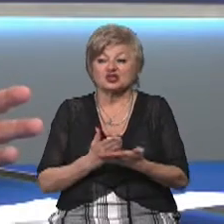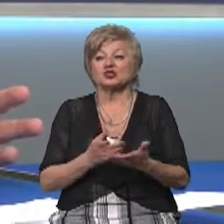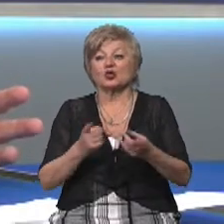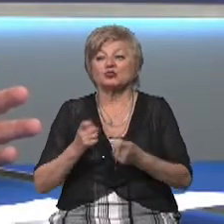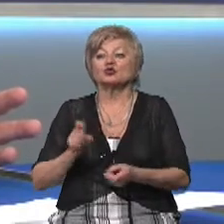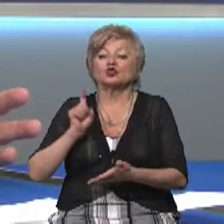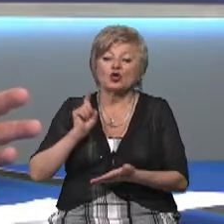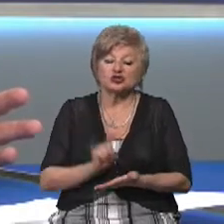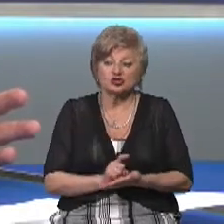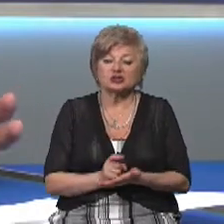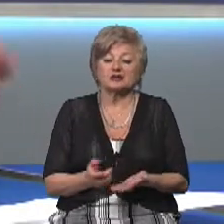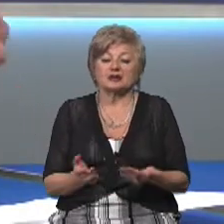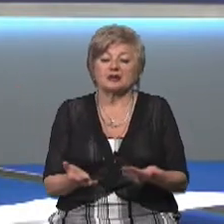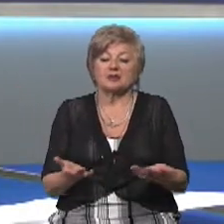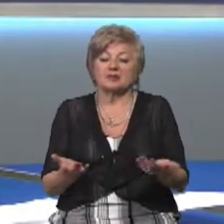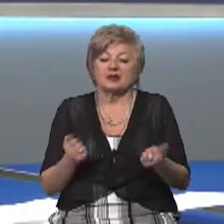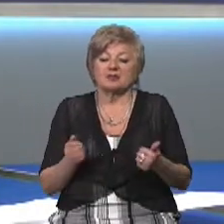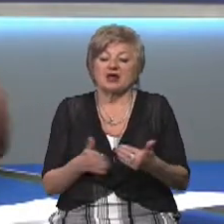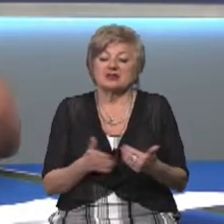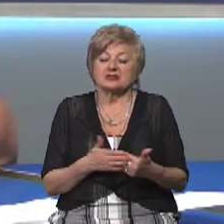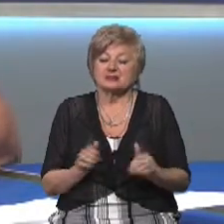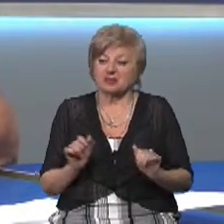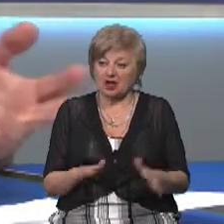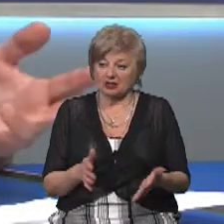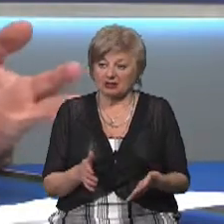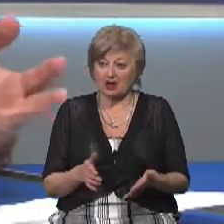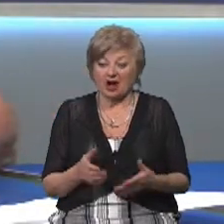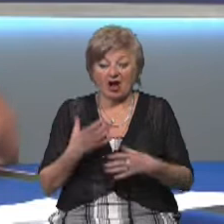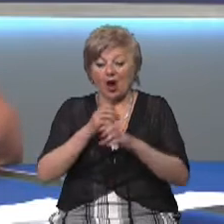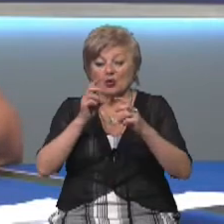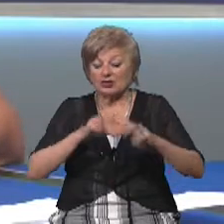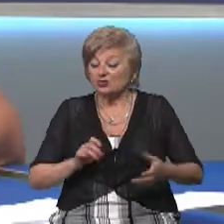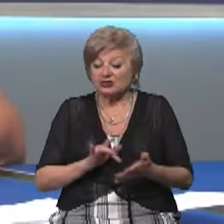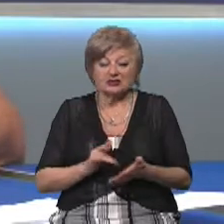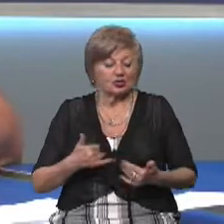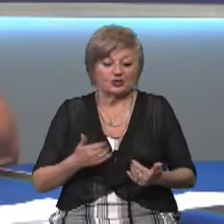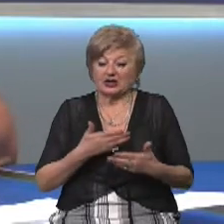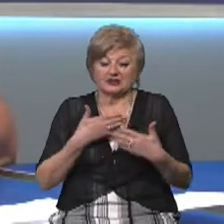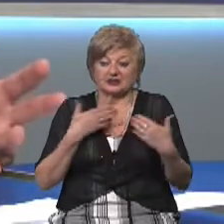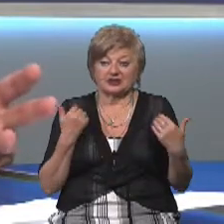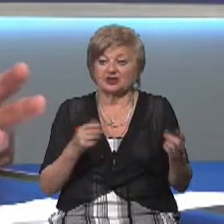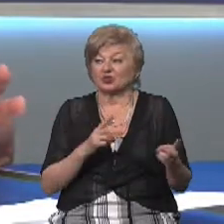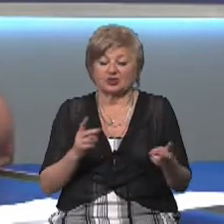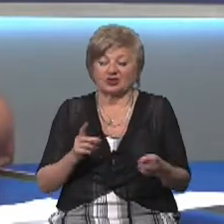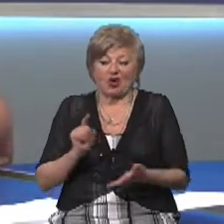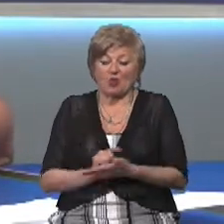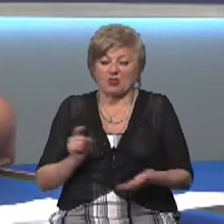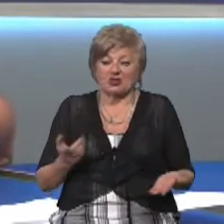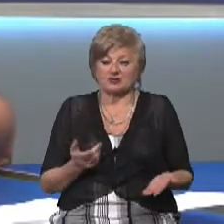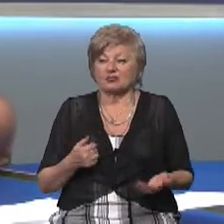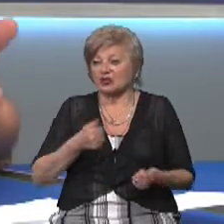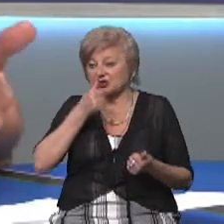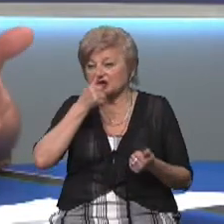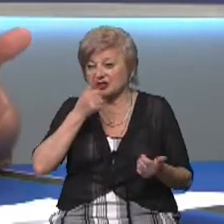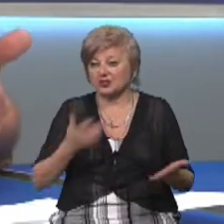и должны принимать меры. У лабораторного центра нет никаких властных полномочий, мы не можем